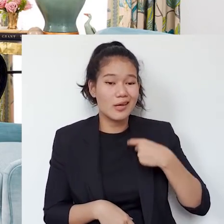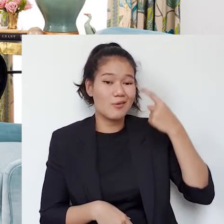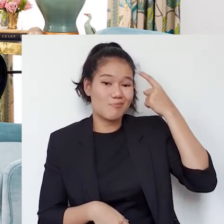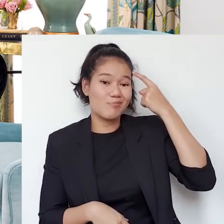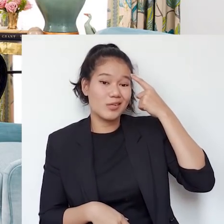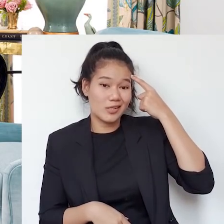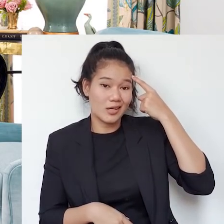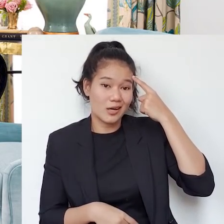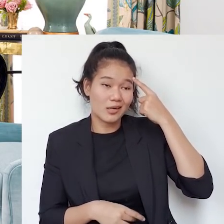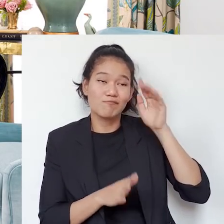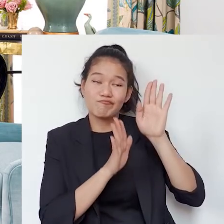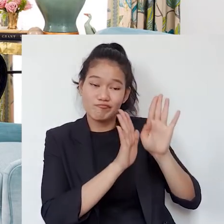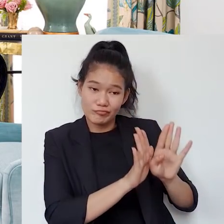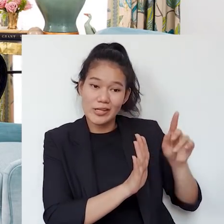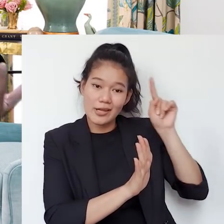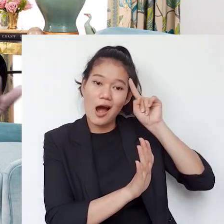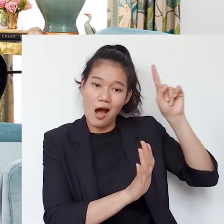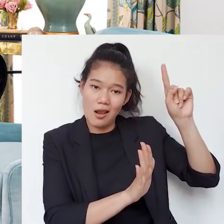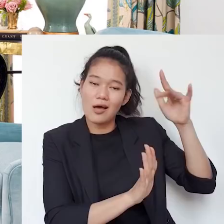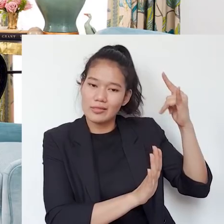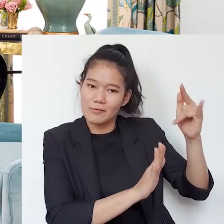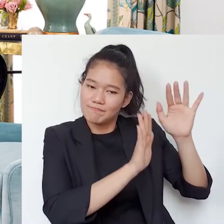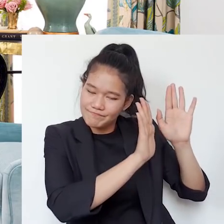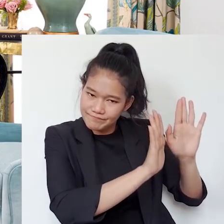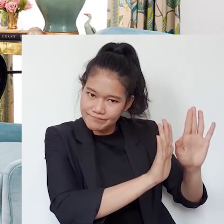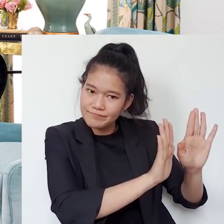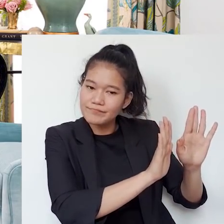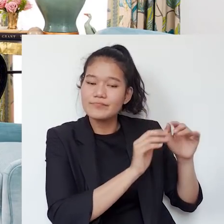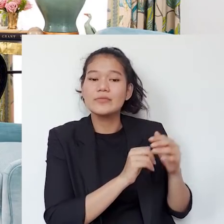yang menjadi bagian Allah kiranya tetap menjadi